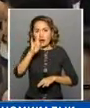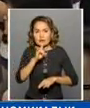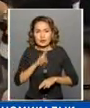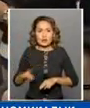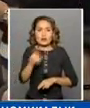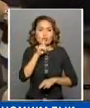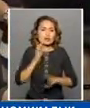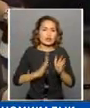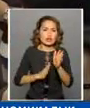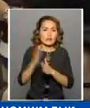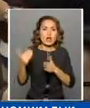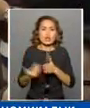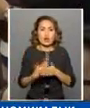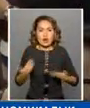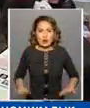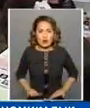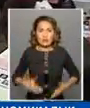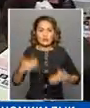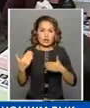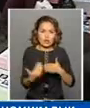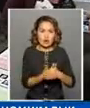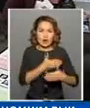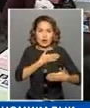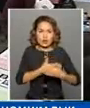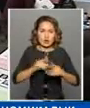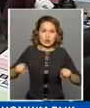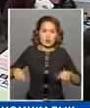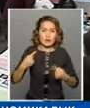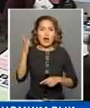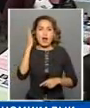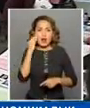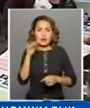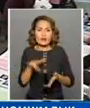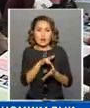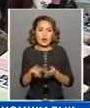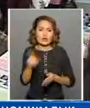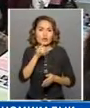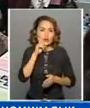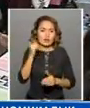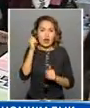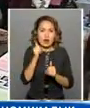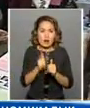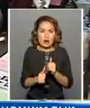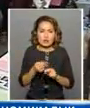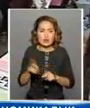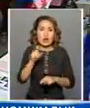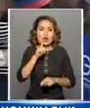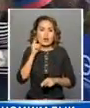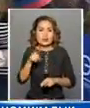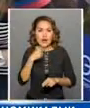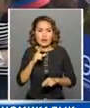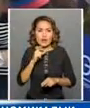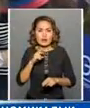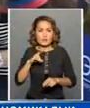жас толқынның жаңа өміріне жаңа серпіліс бермек. Бүгінде әр алматылық жастың айтатыны Экспо 2017. Өйткені олар